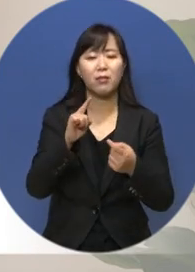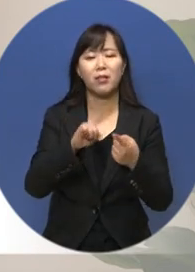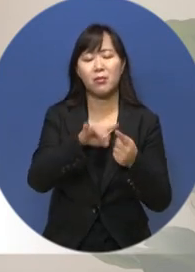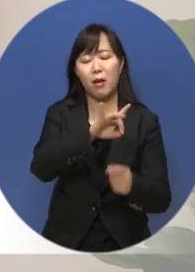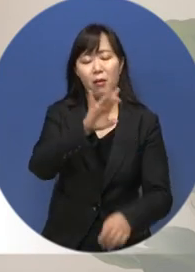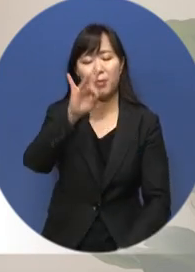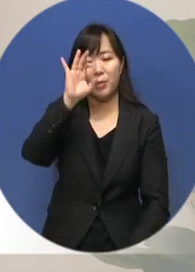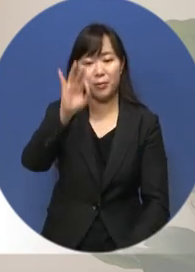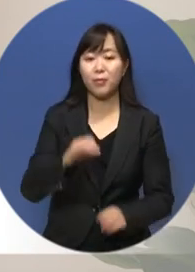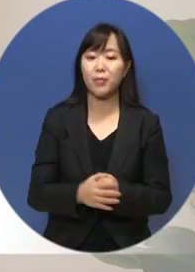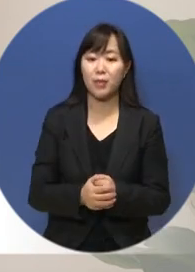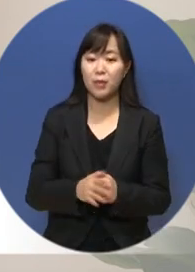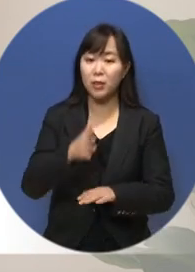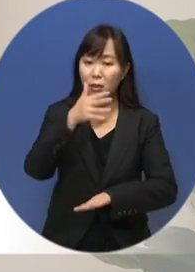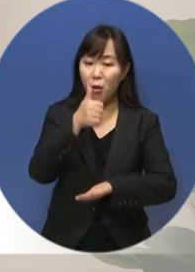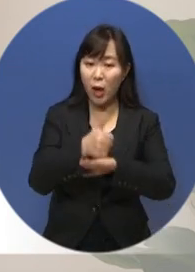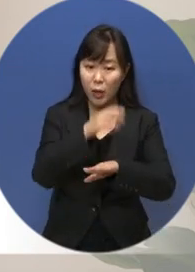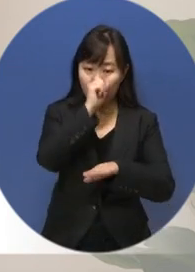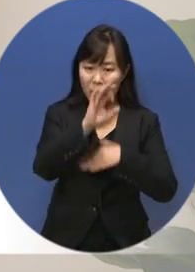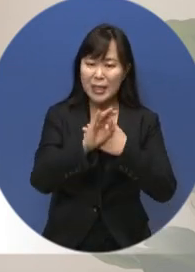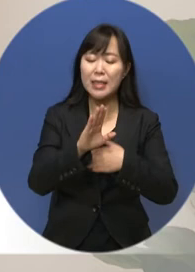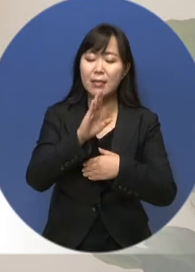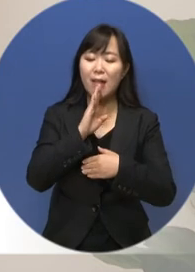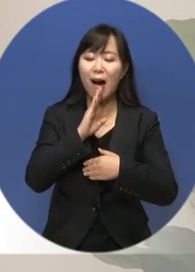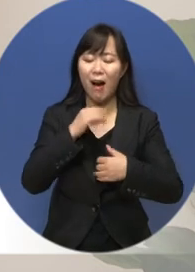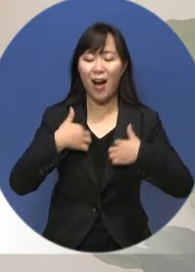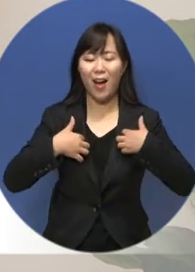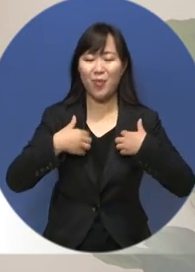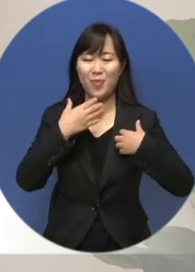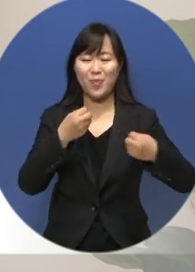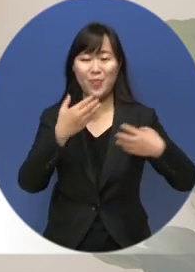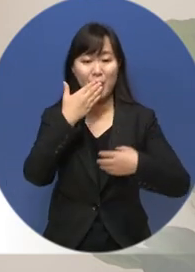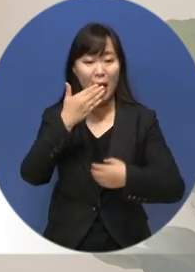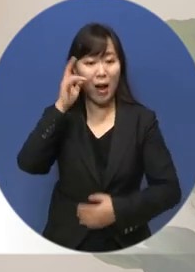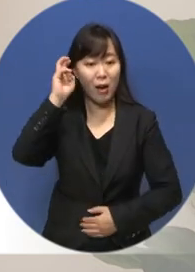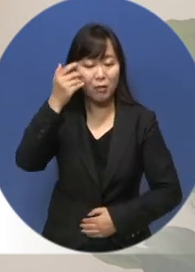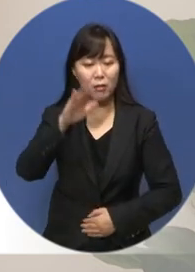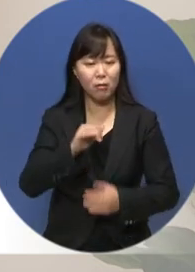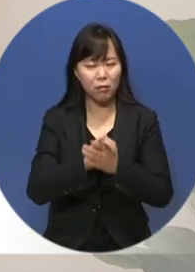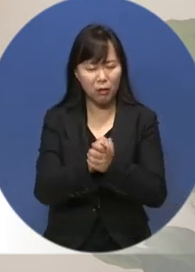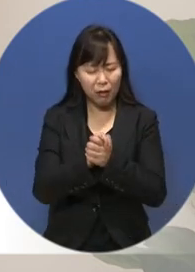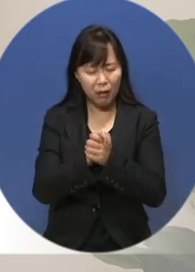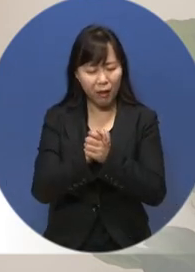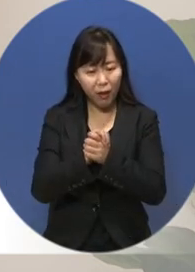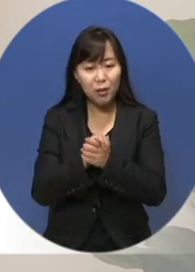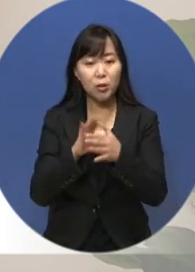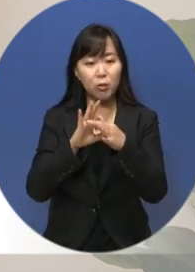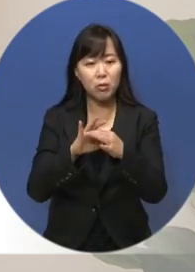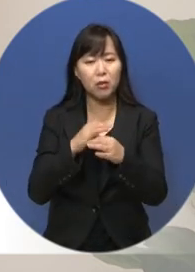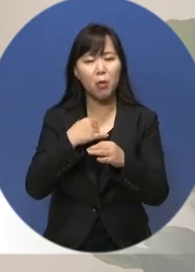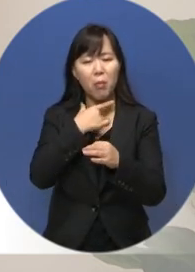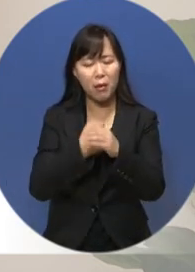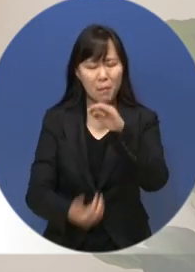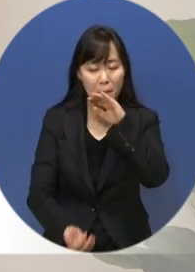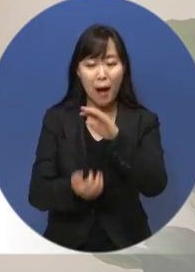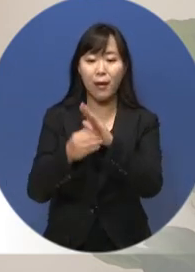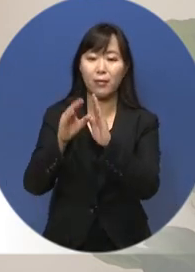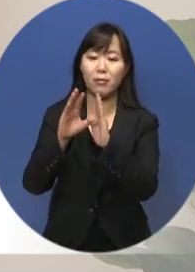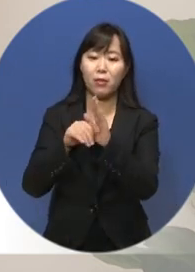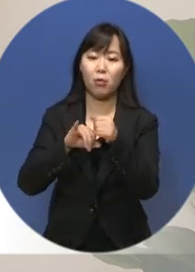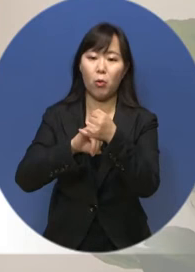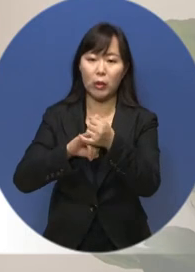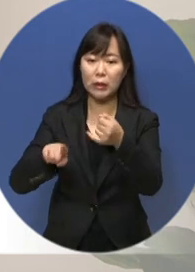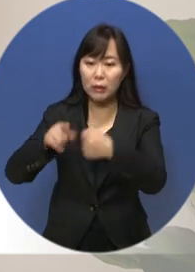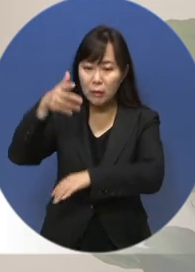보게 됩니다. 그 결과가 좋아야 진정 경사라 할 수 있는데 기도를 통해서 소망을 이룰 때는